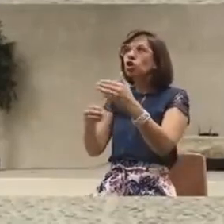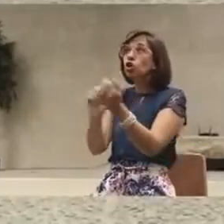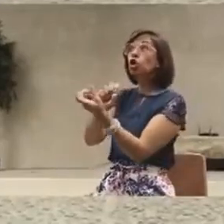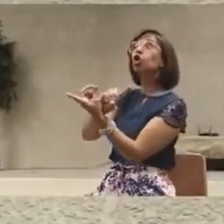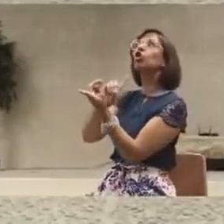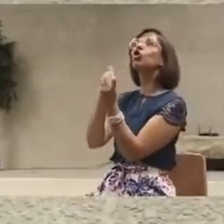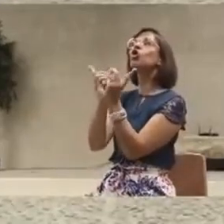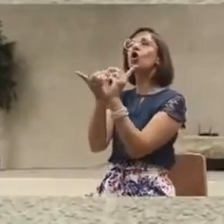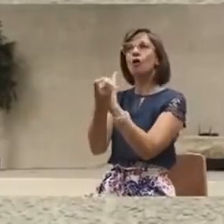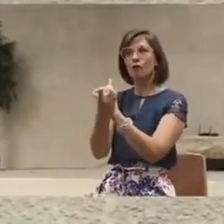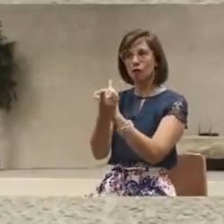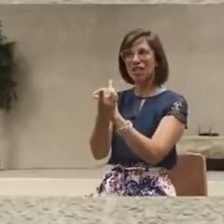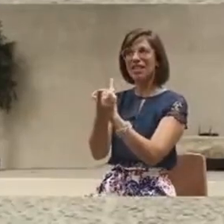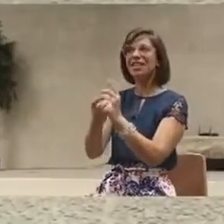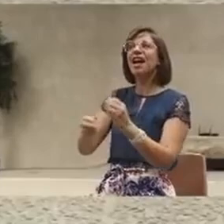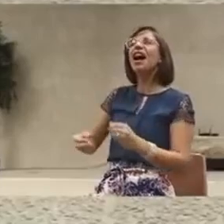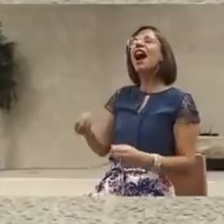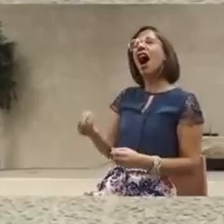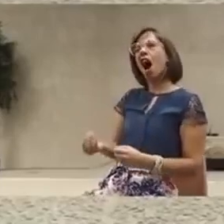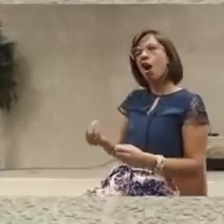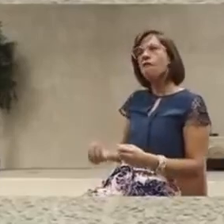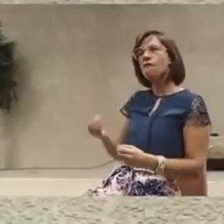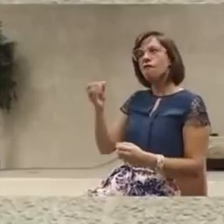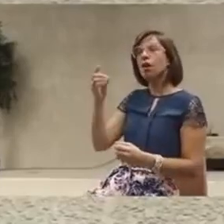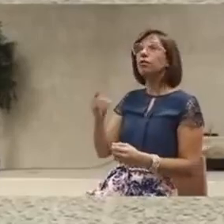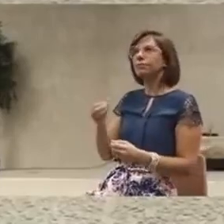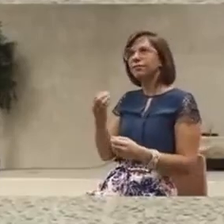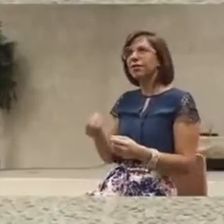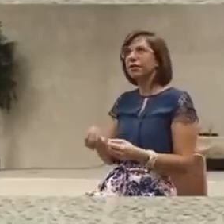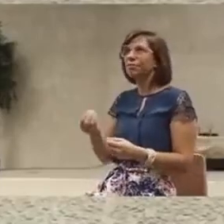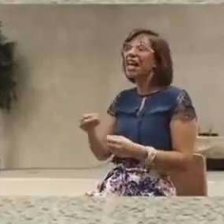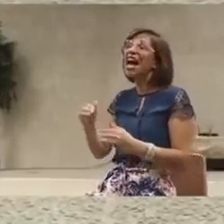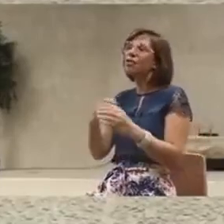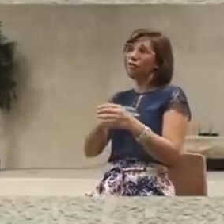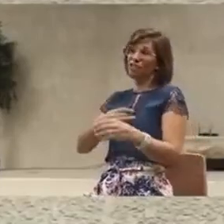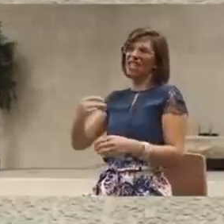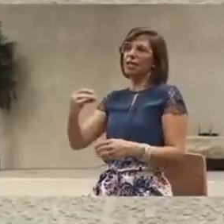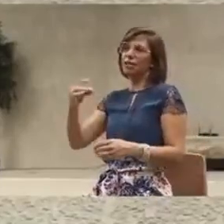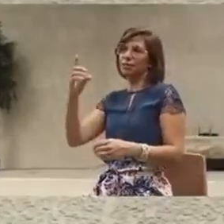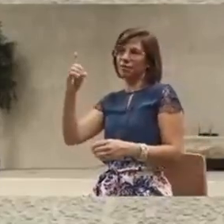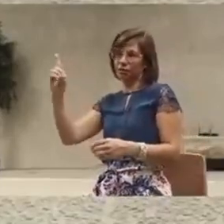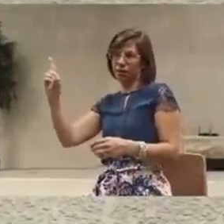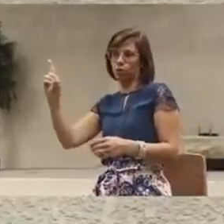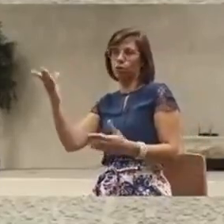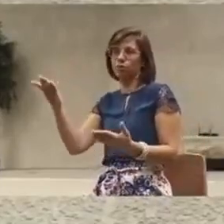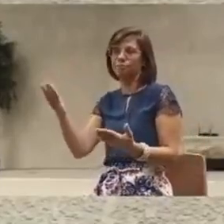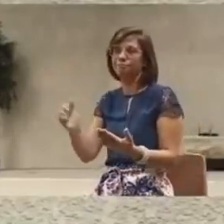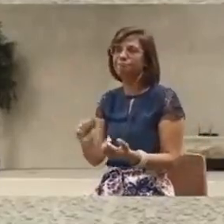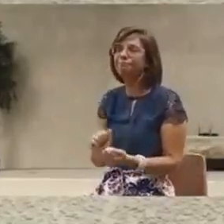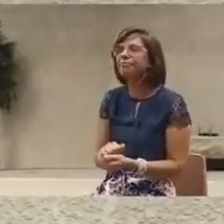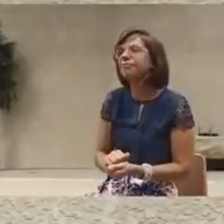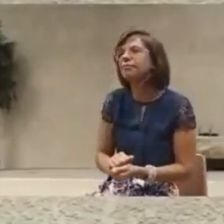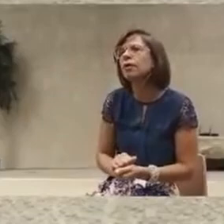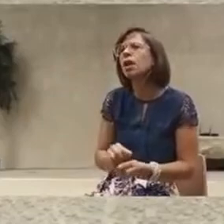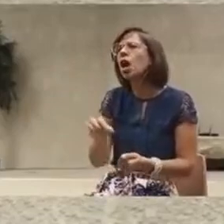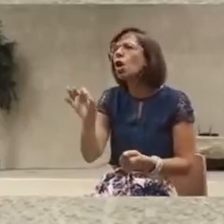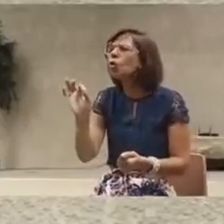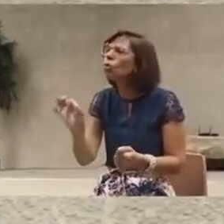Donc ne te fie pas aux impressions. Alléluia. Ne te fie pas à tes